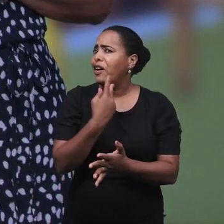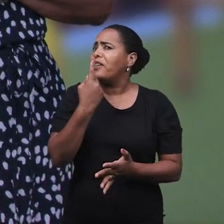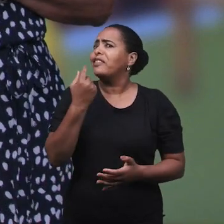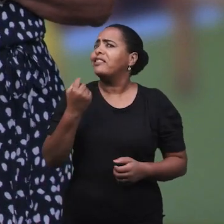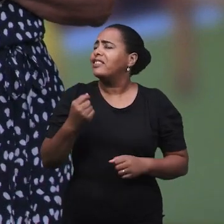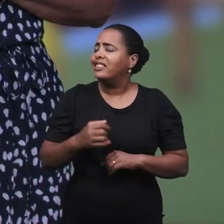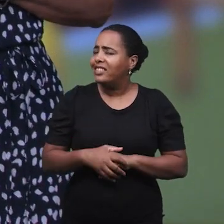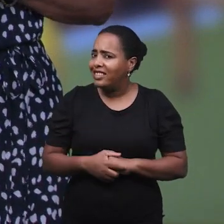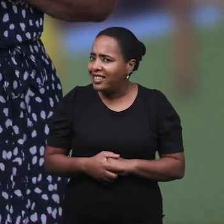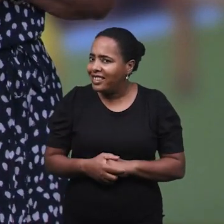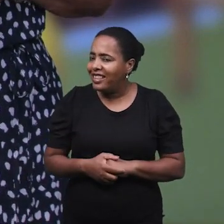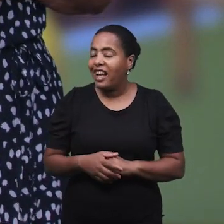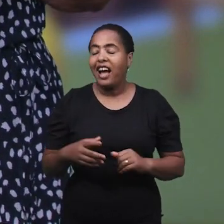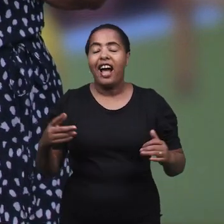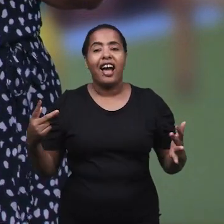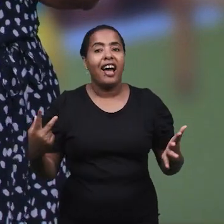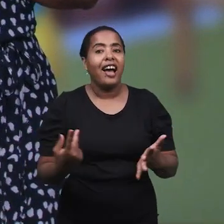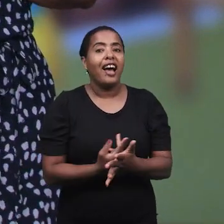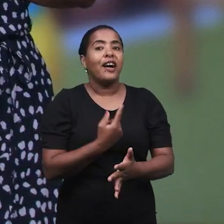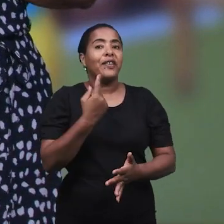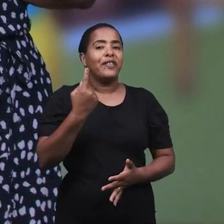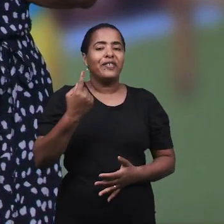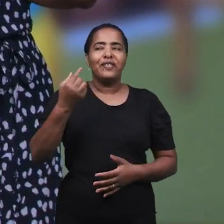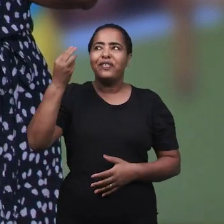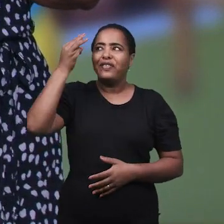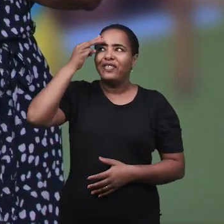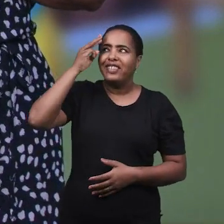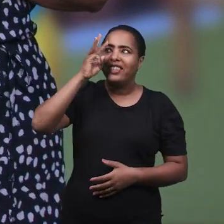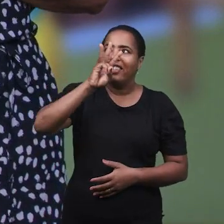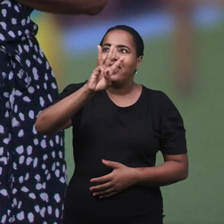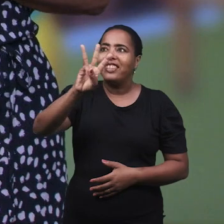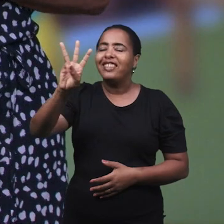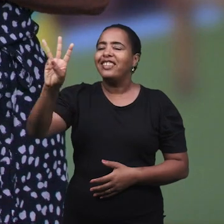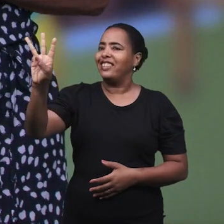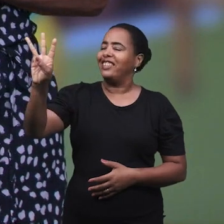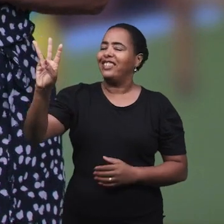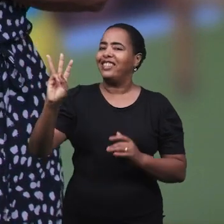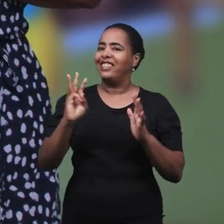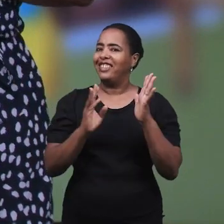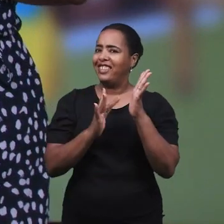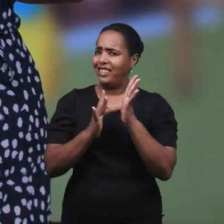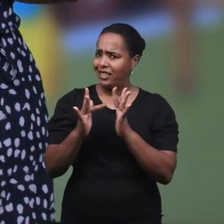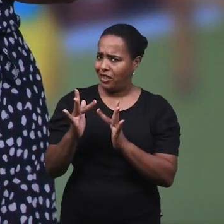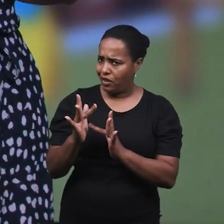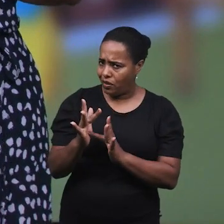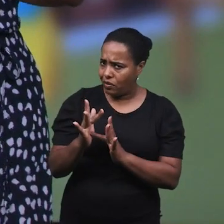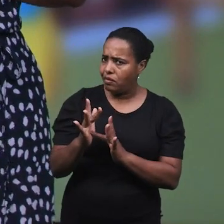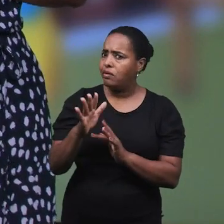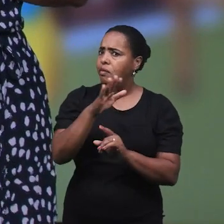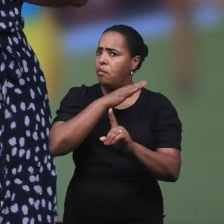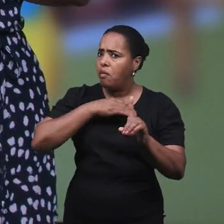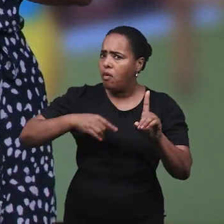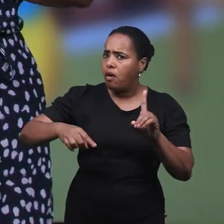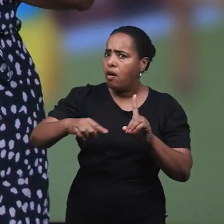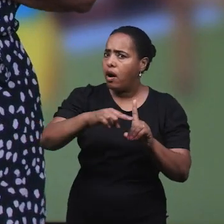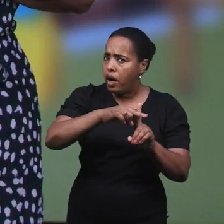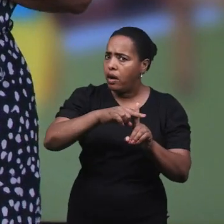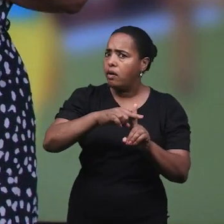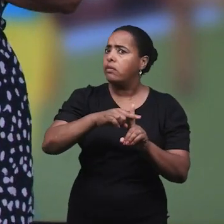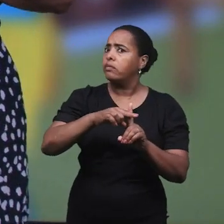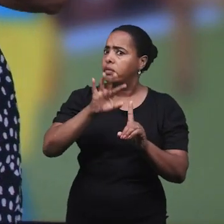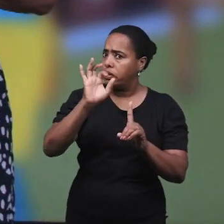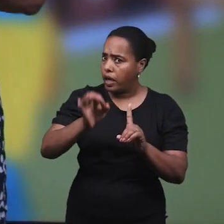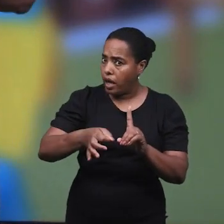Et quand cela s'est passé? Cela s'est passé au troisième jour. Jésus était